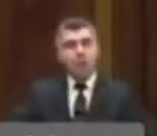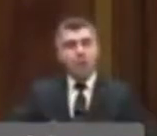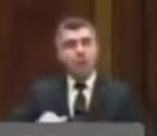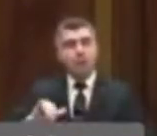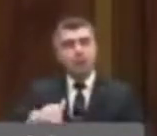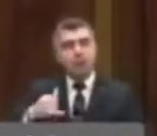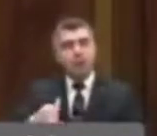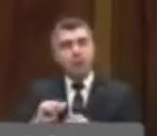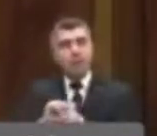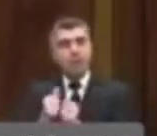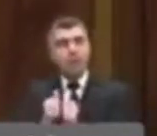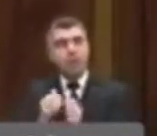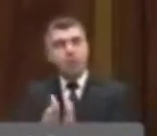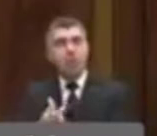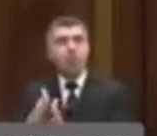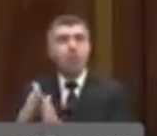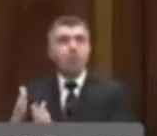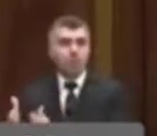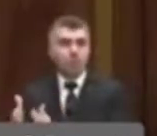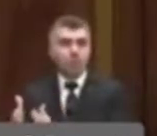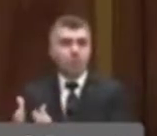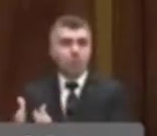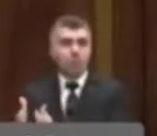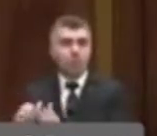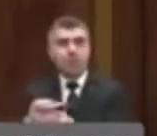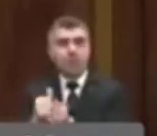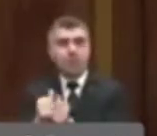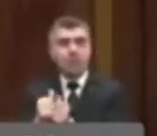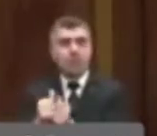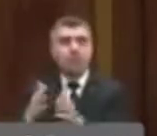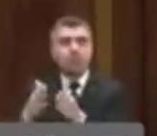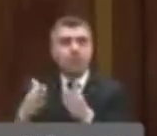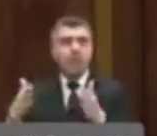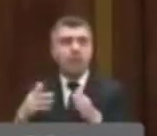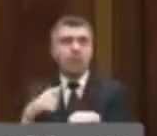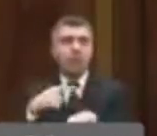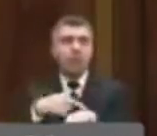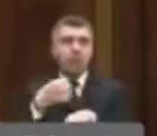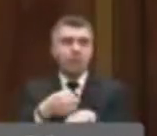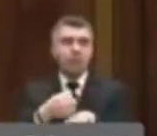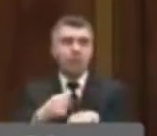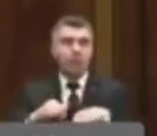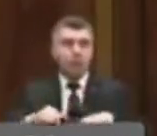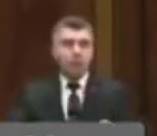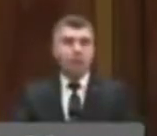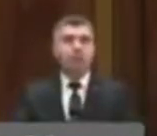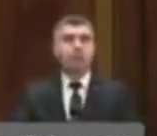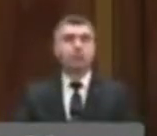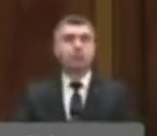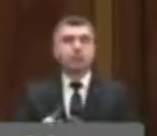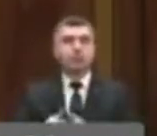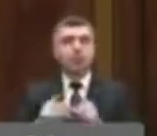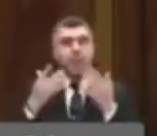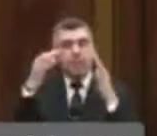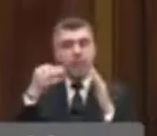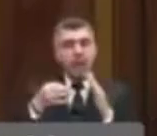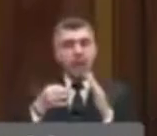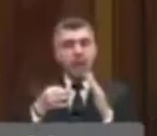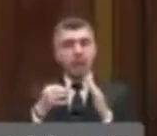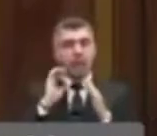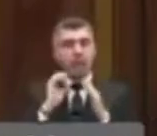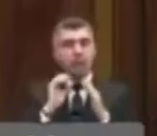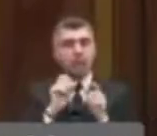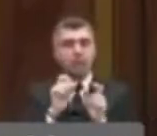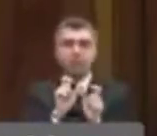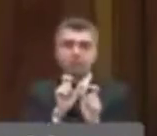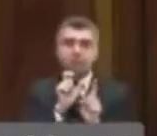الرياضة، لأنه بلي كيكونوا بجوج الرياضة كتاخذ بزاف بلوس دامبورتونس عند الوزير. فلهذا بغينا السيد الوزير باش إن شاء الله